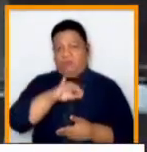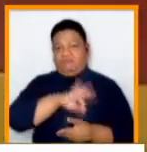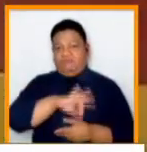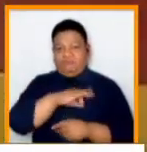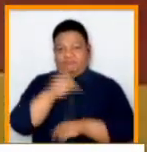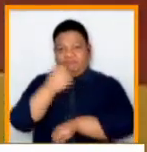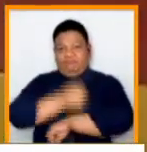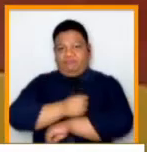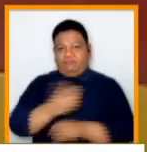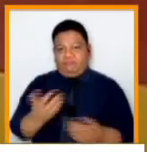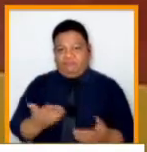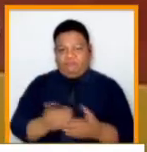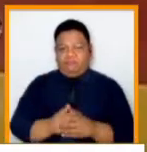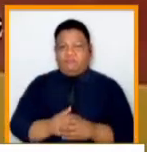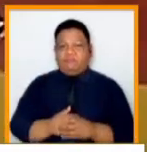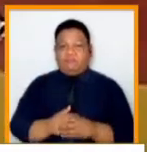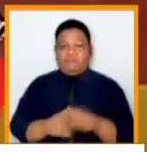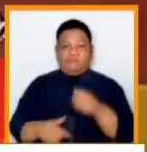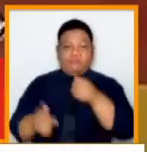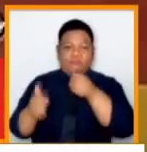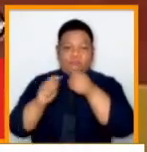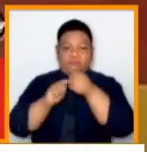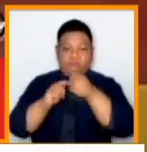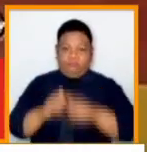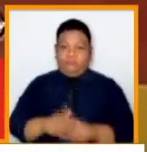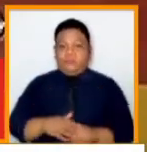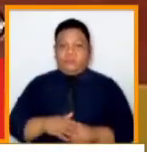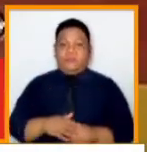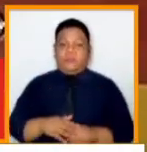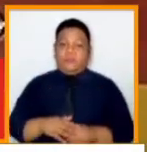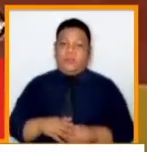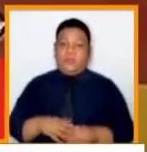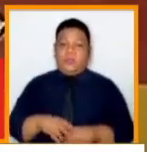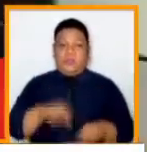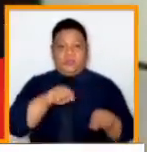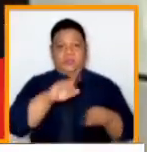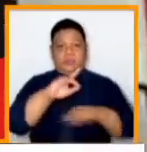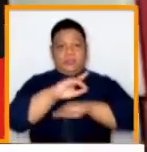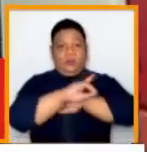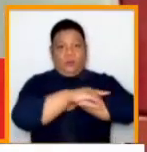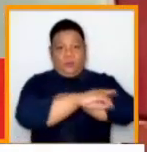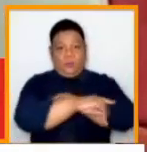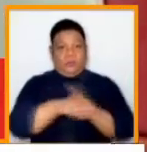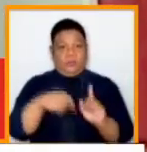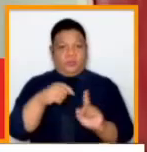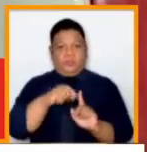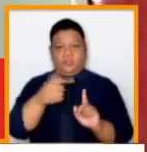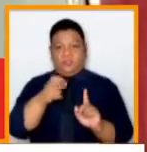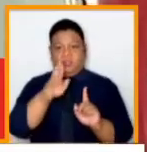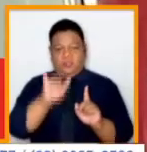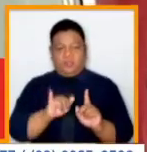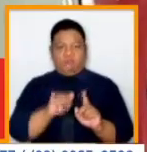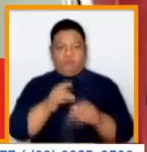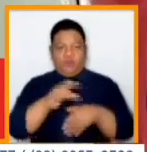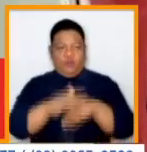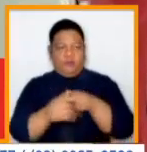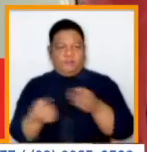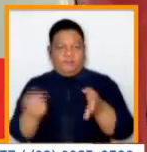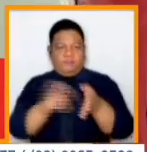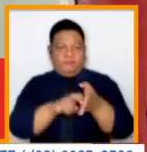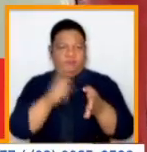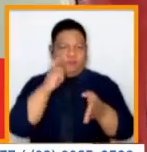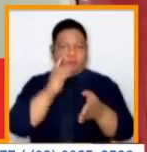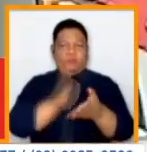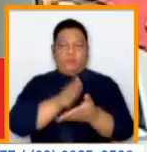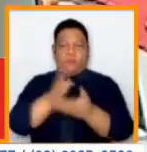Maaga namang naghintay sa bus terminal sa Dagupan City si Manong Jerry para bumiyahe pabalik ng Maynila. Nabisita na raw niya ang mapuntod